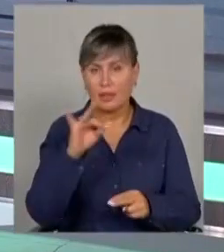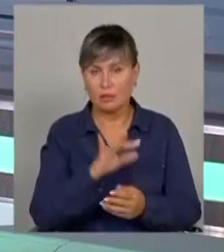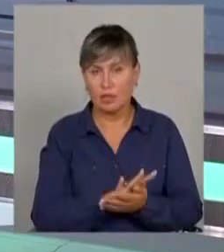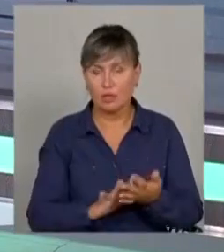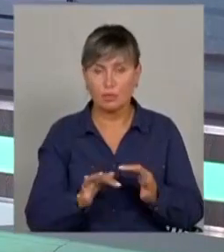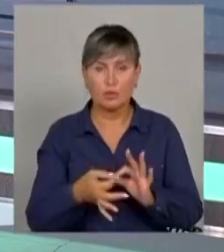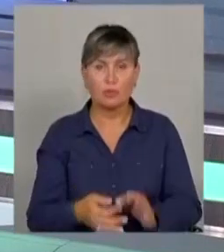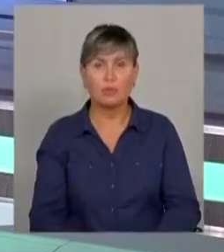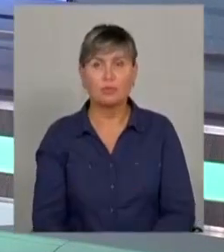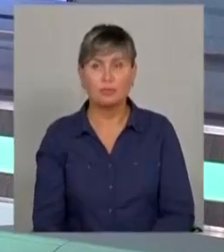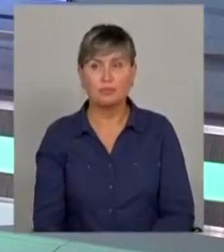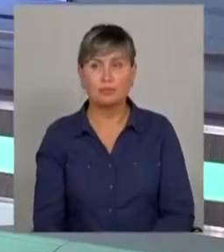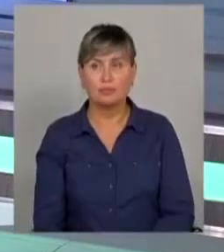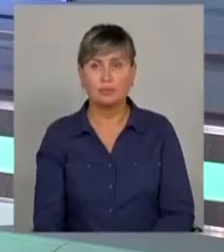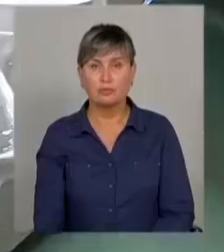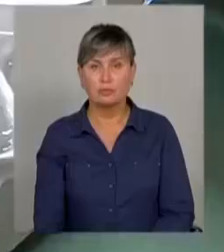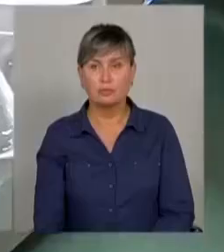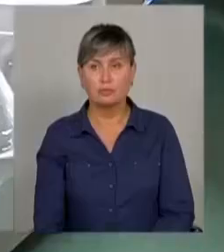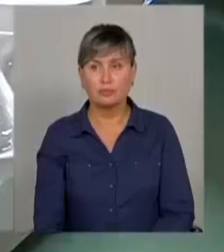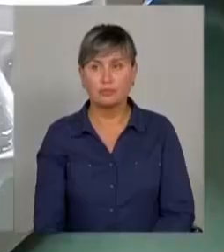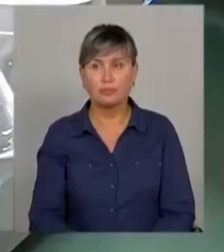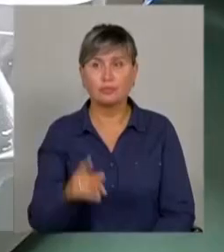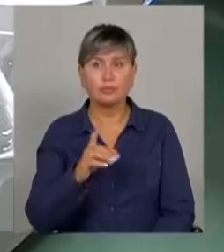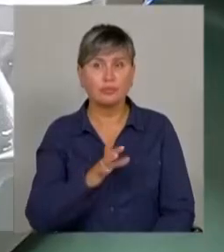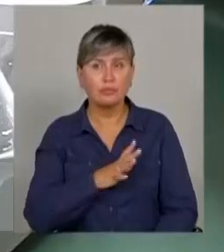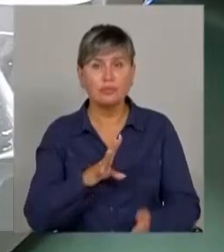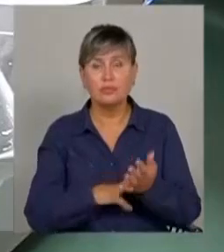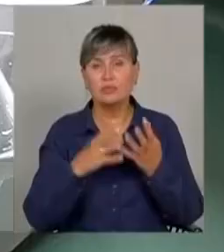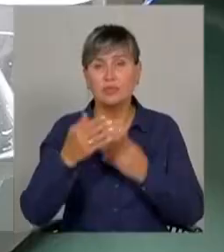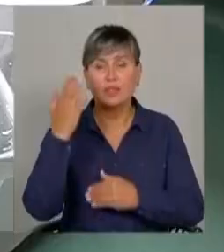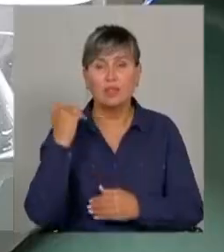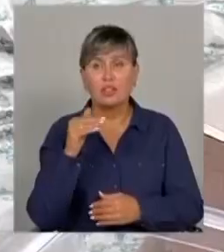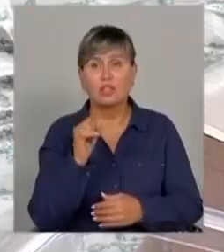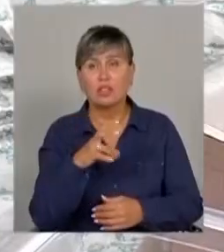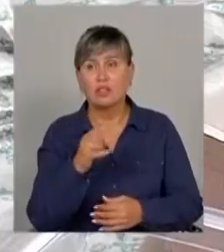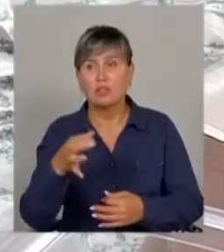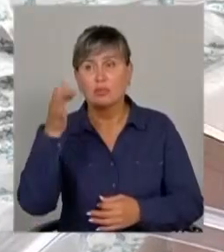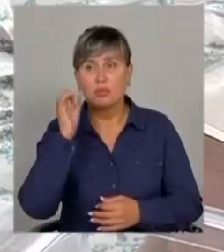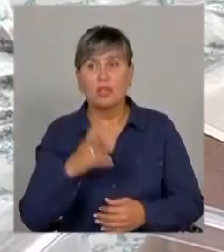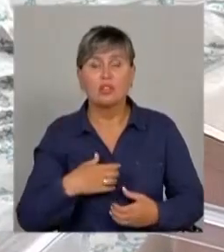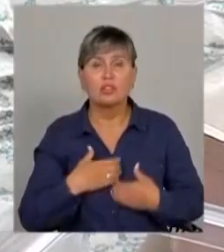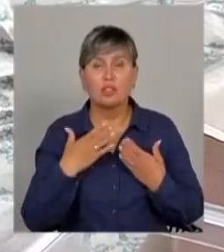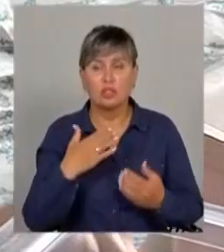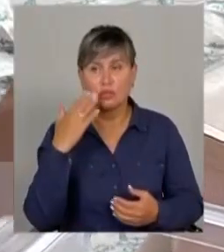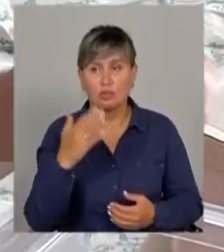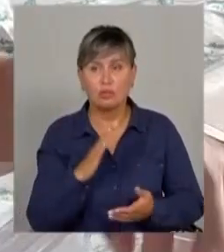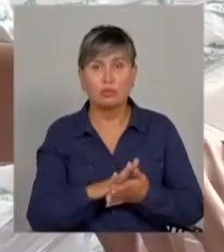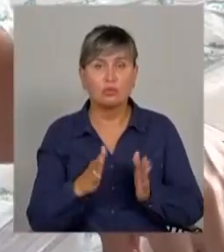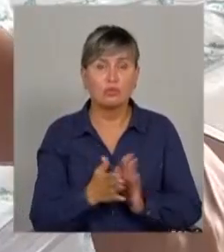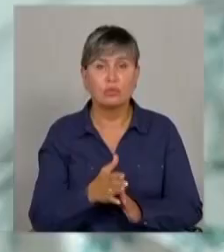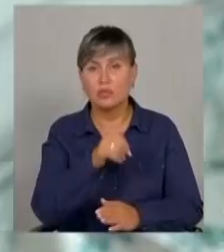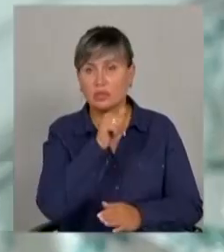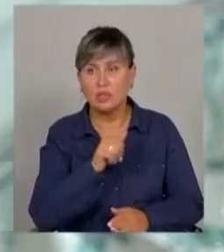материале Айданы Нураш. То, что произошло 9 дней назад, Жансая вспоминает как страшный сон. На условиях